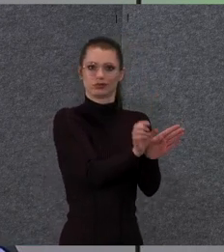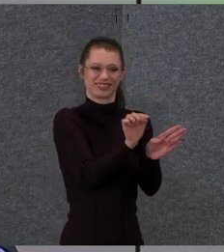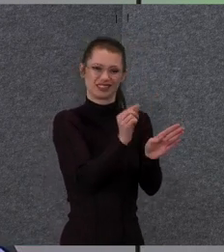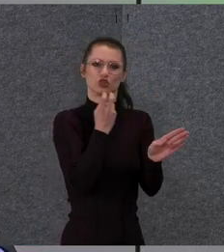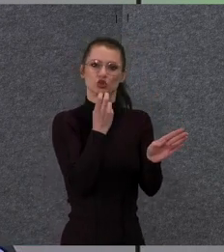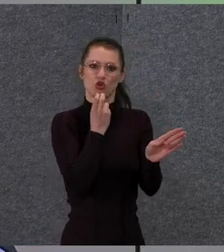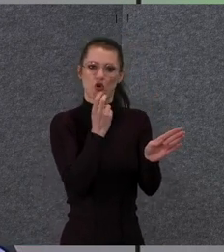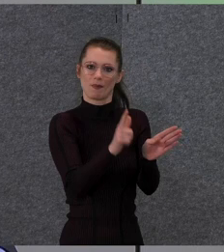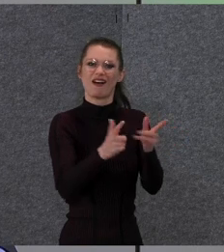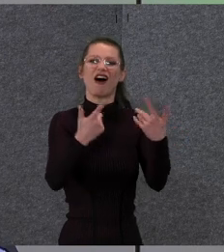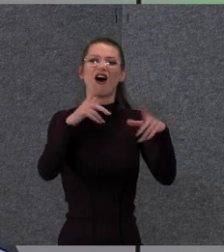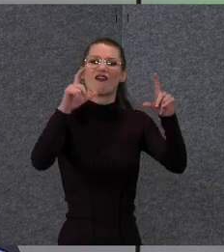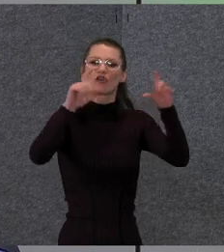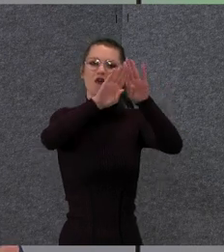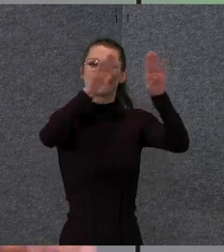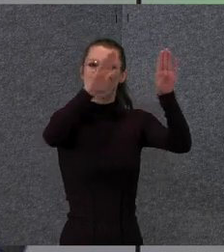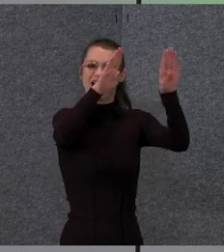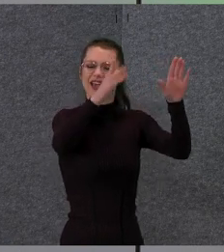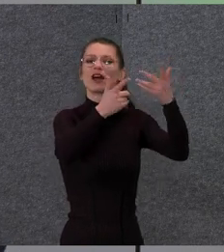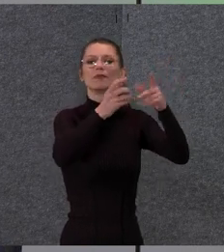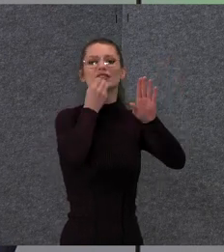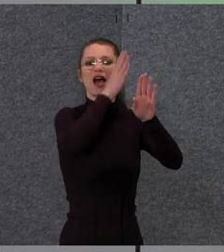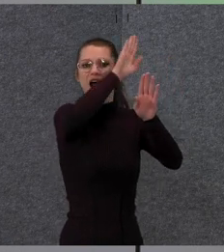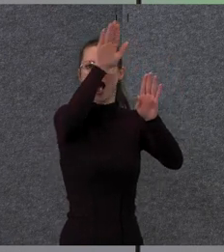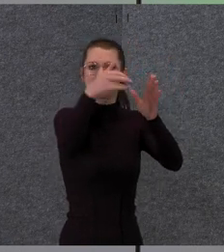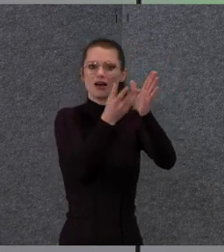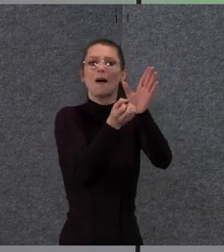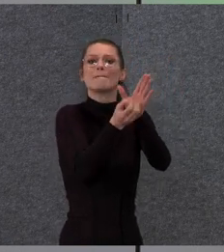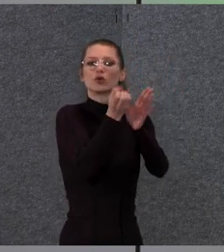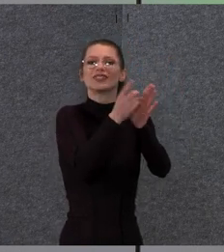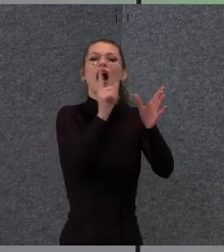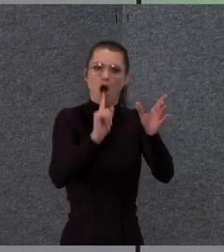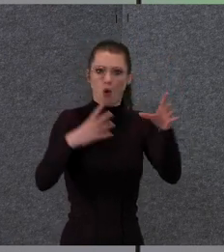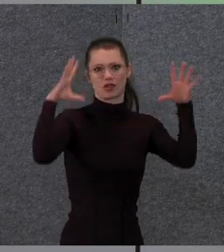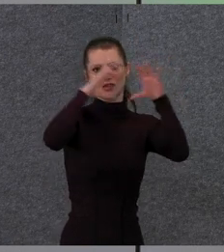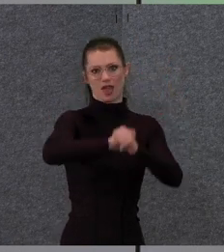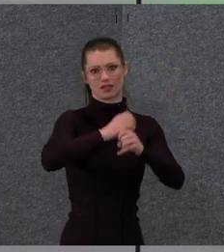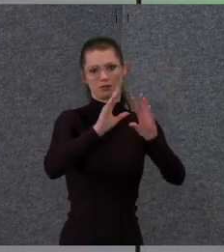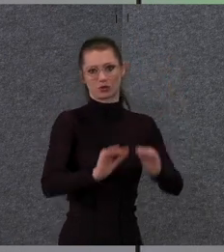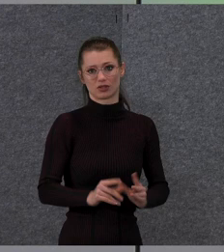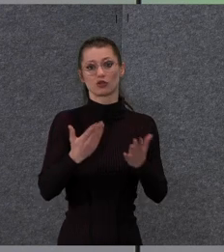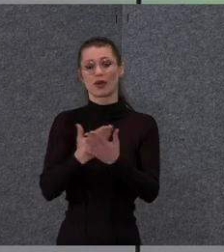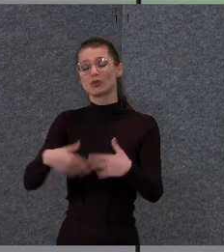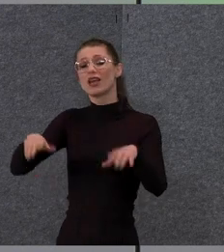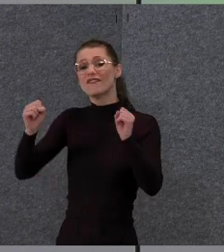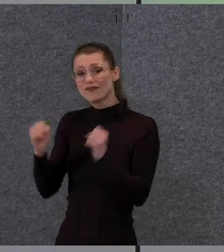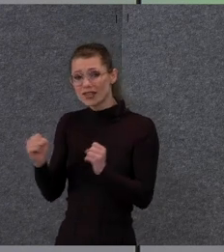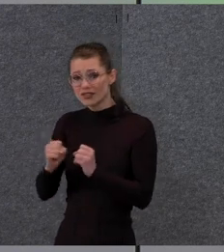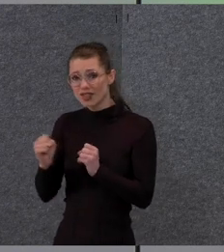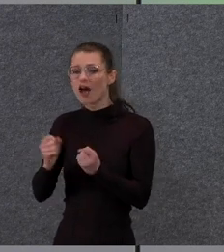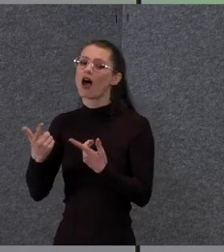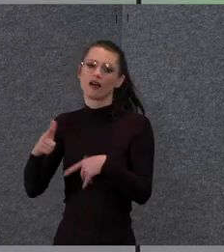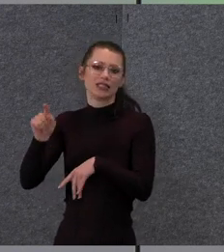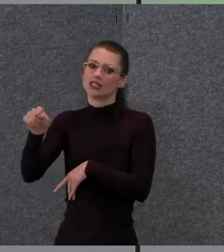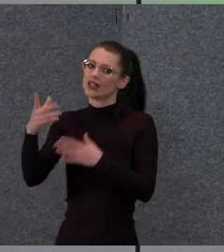Strom, den die Photovoltaikanlage tagsüber produziert, auch abends und nachts nutzbar zu machen. Im Winterhalbjahr nachts werden diese